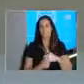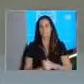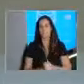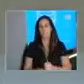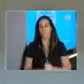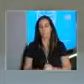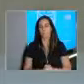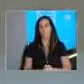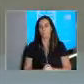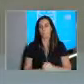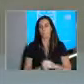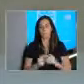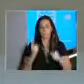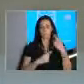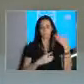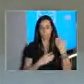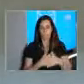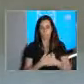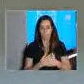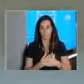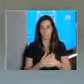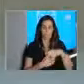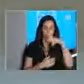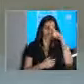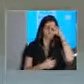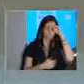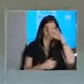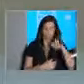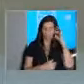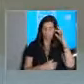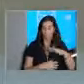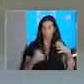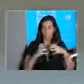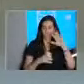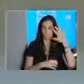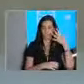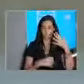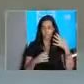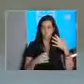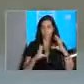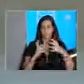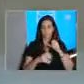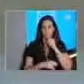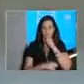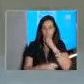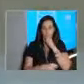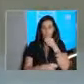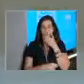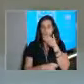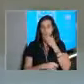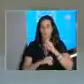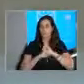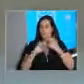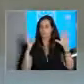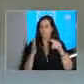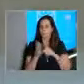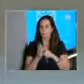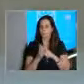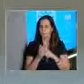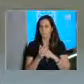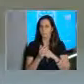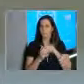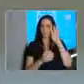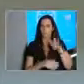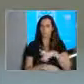לכותרות. במקרה האחרון, הורה לתלמידה בכיתה ה' בכפר סבא, פרסם השבוע את